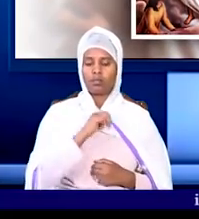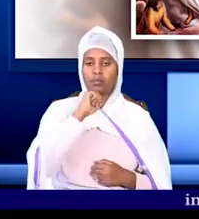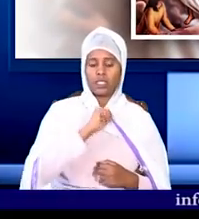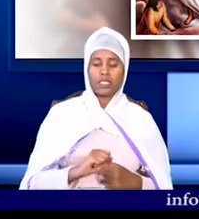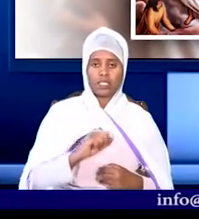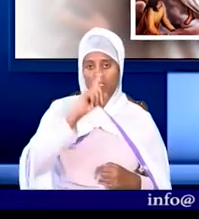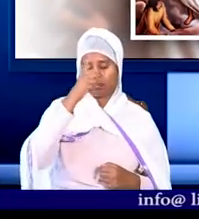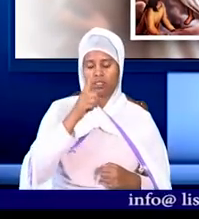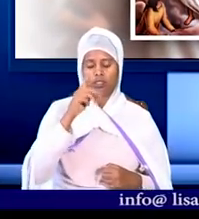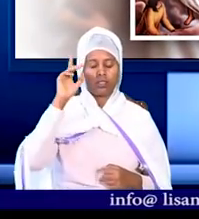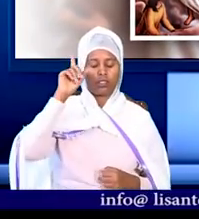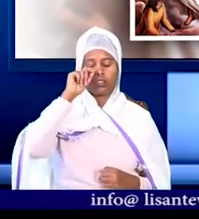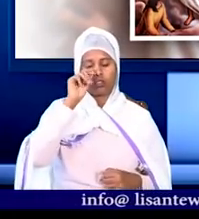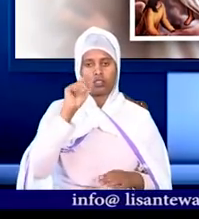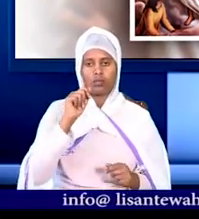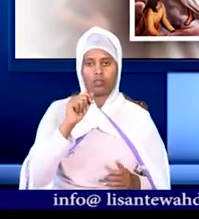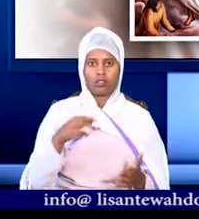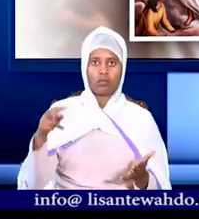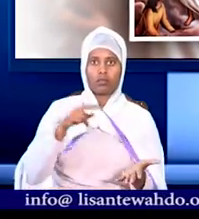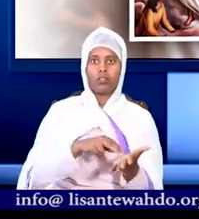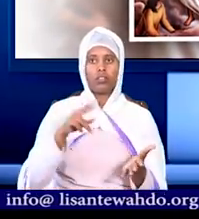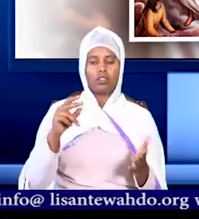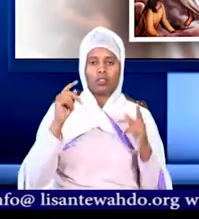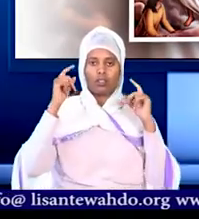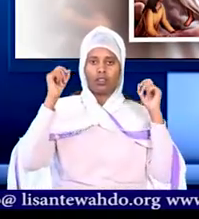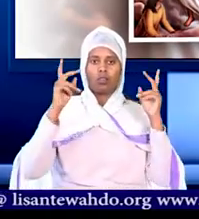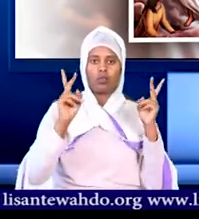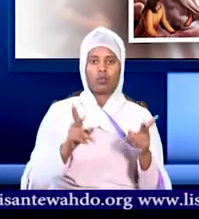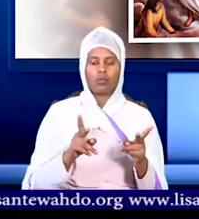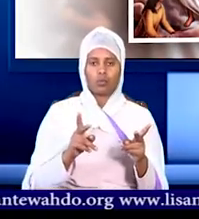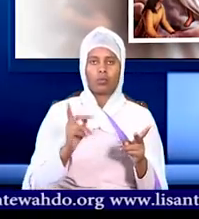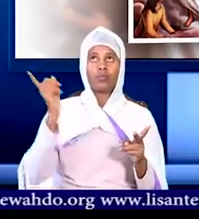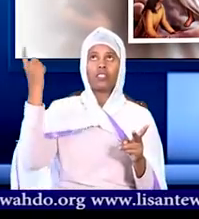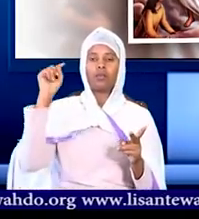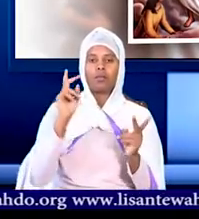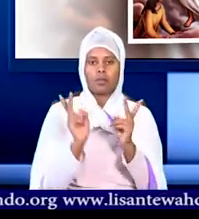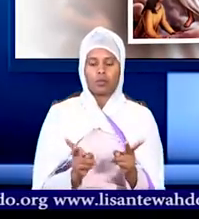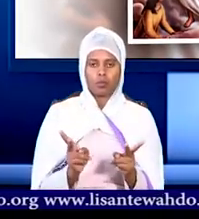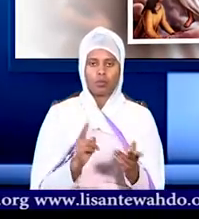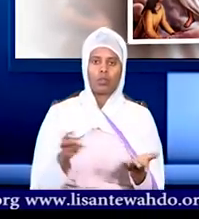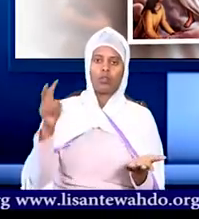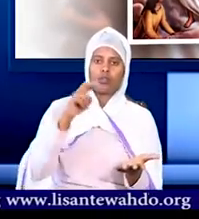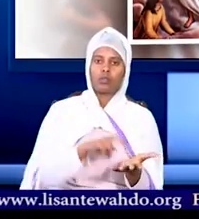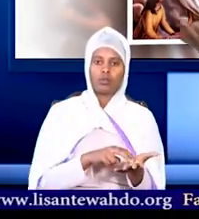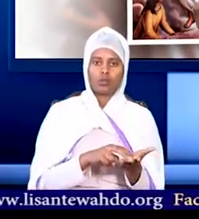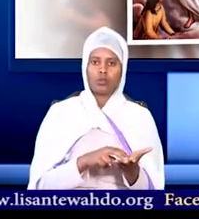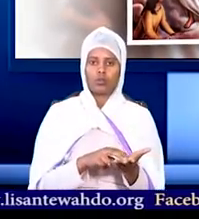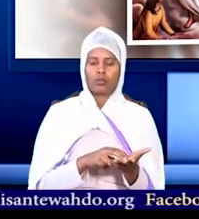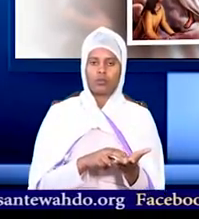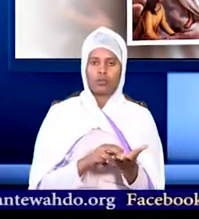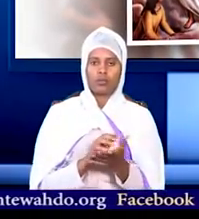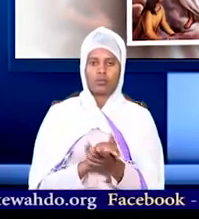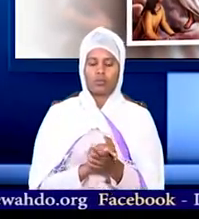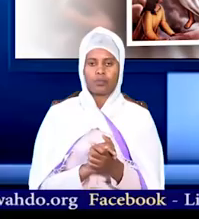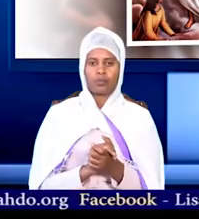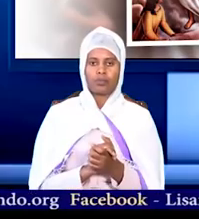ጎበዝ መስተእሰት እዩ ደቂሱ ይፅንሕ ብድድ ድብል ልክዕ ከምኡ ድማ እግዚኣብሔር ተሰ ዕሩቕ